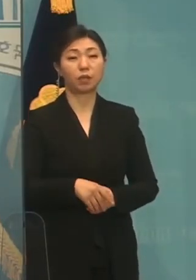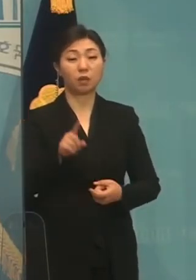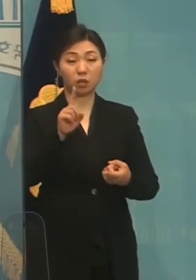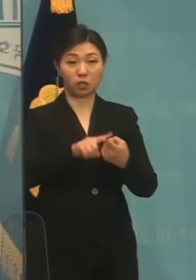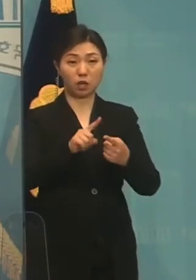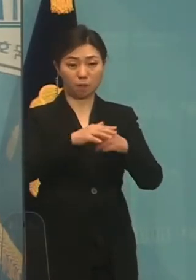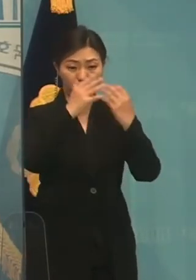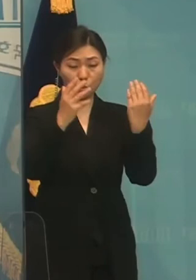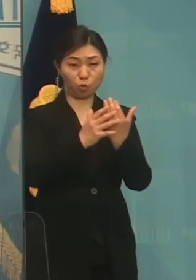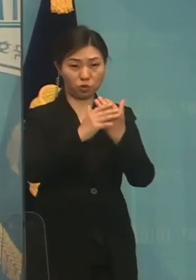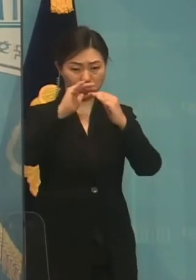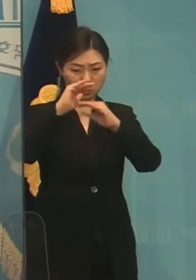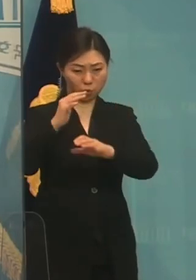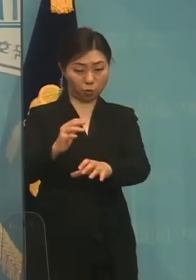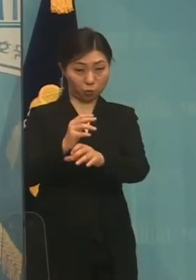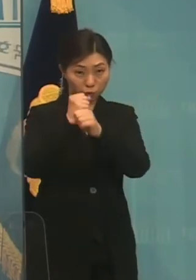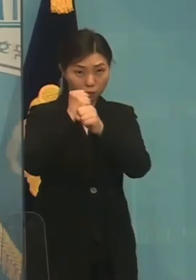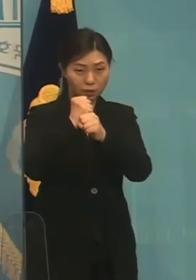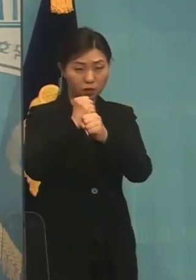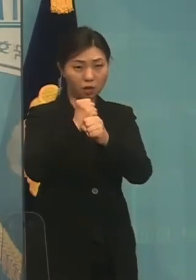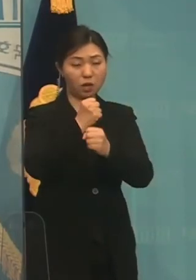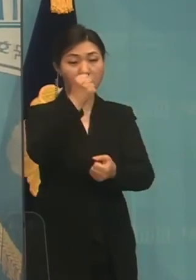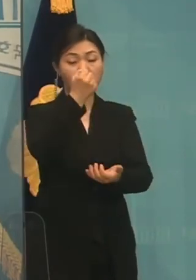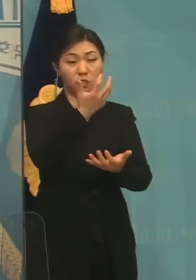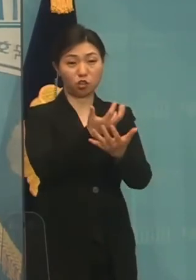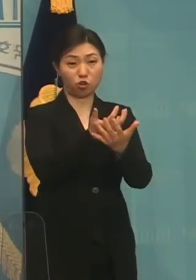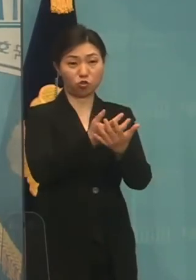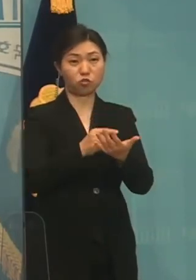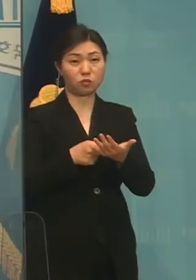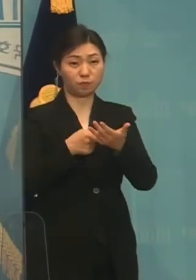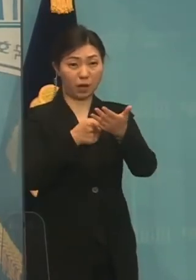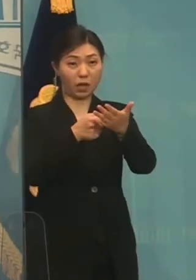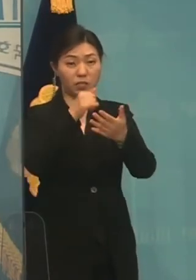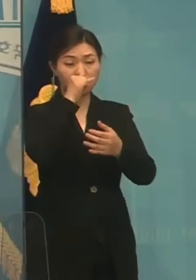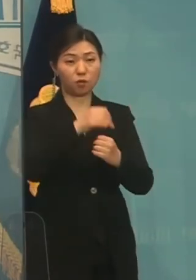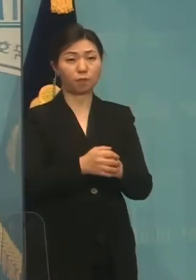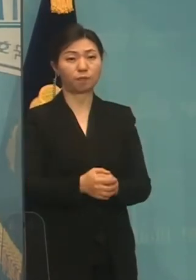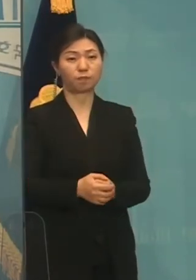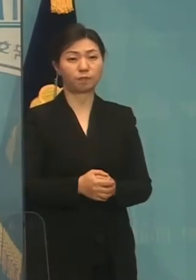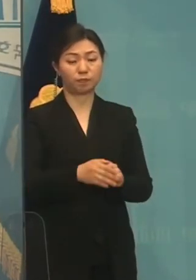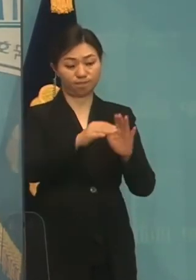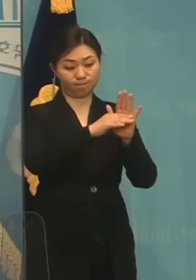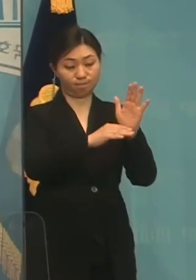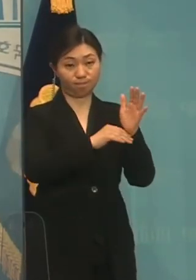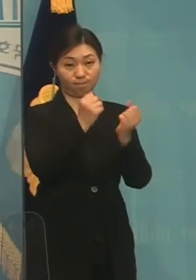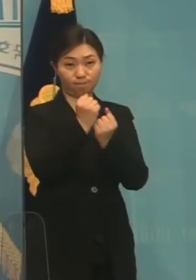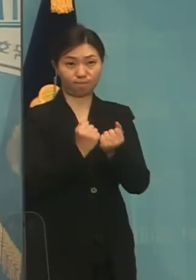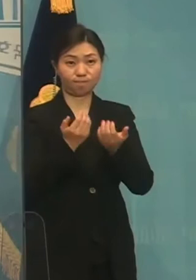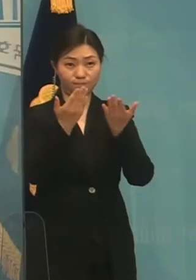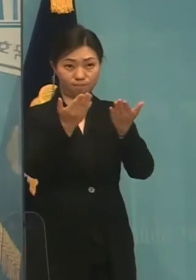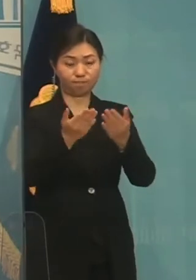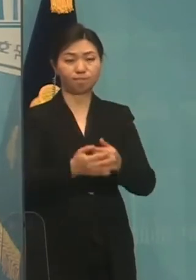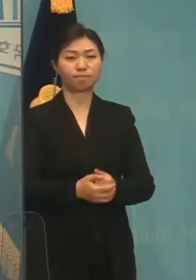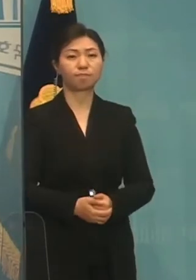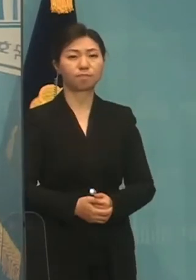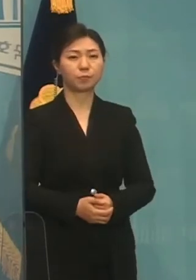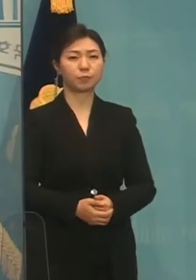내용들을 종합해서 성명서를 작성했는데 지금부터 순서대로 가겠습니다.